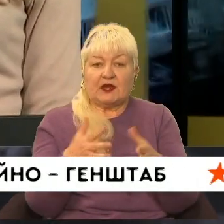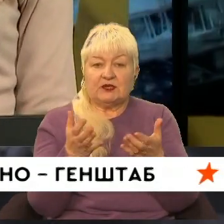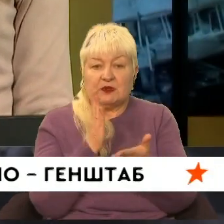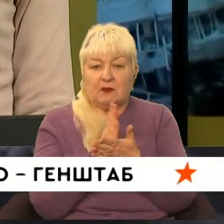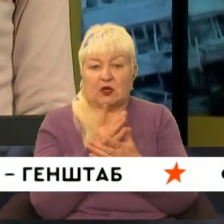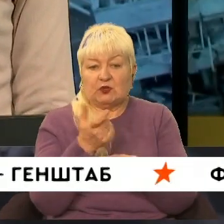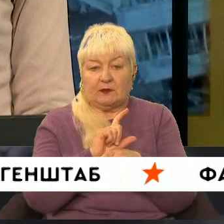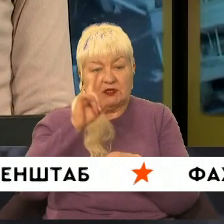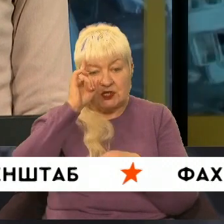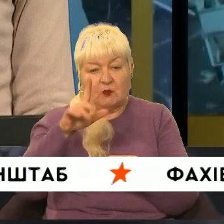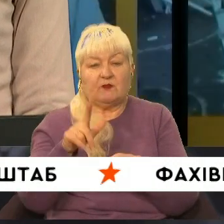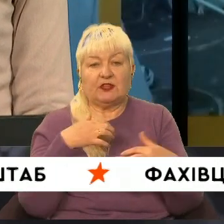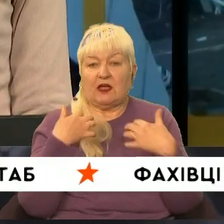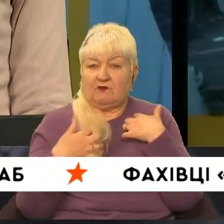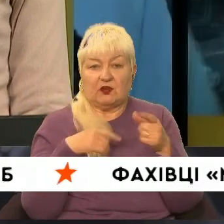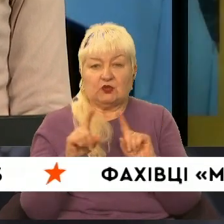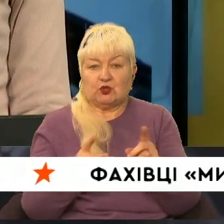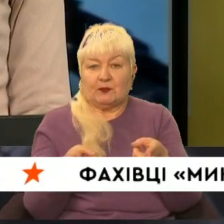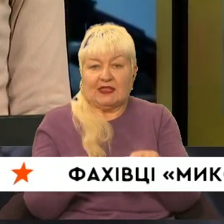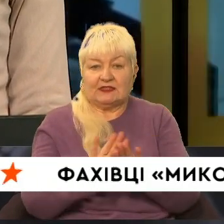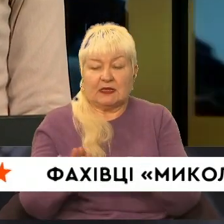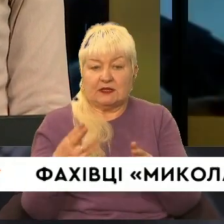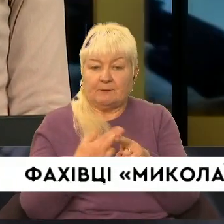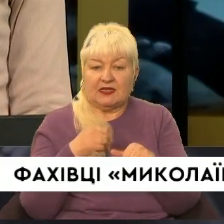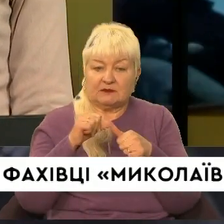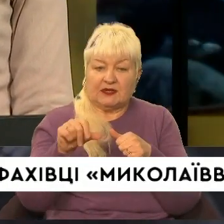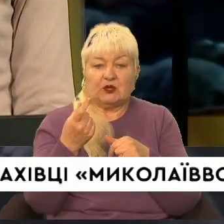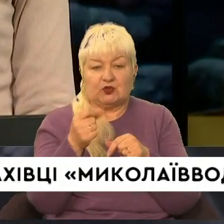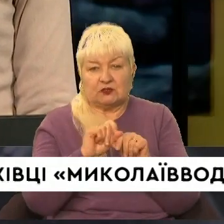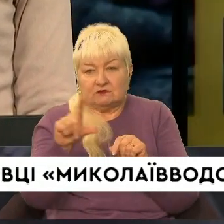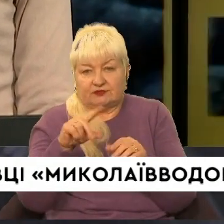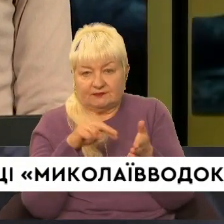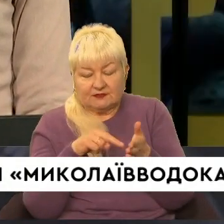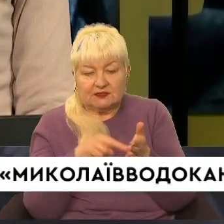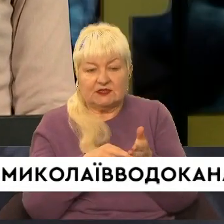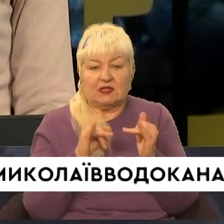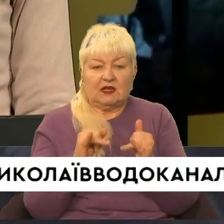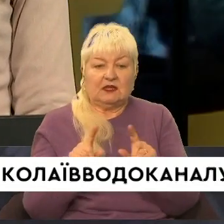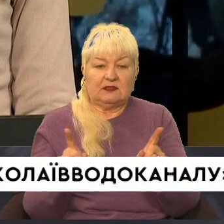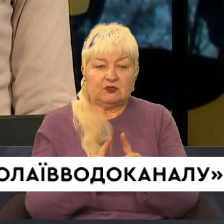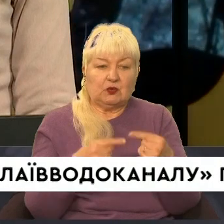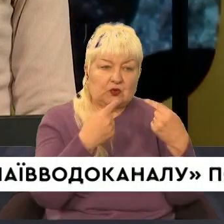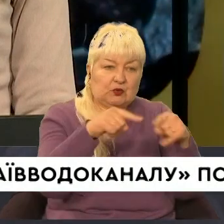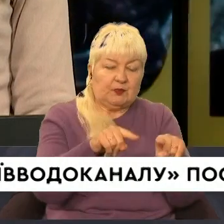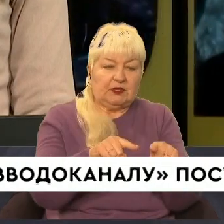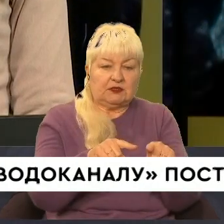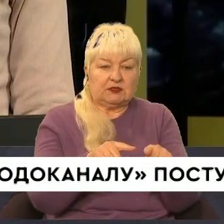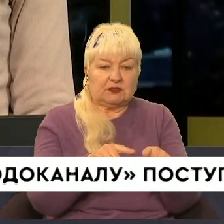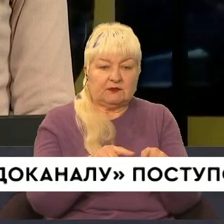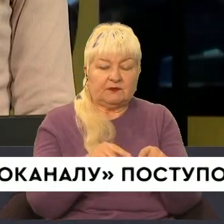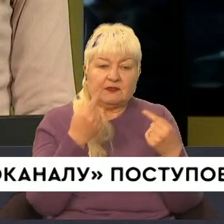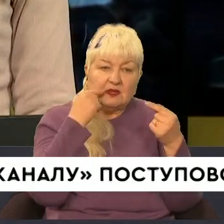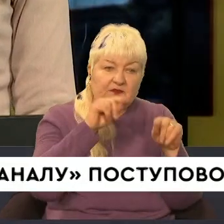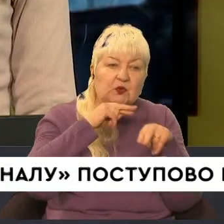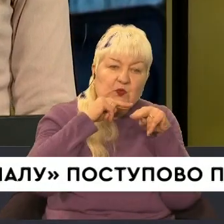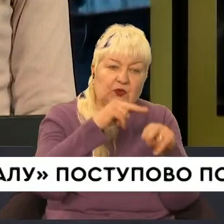відповідно вони хвилюються за те, щоб не залишитись без пального. Відповідно, трошки там підняли ціни для того, щоб акцентувати увагу на